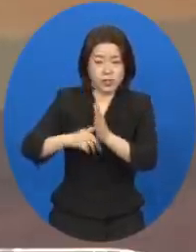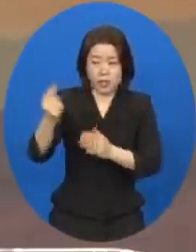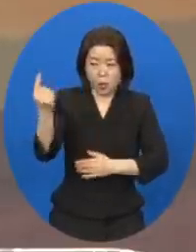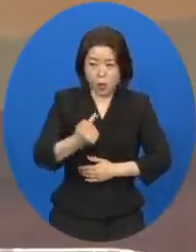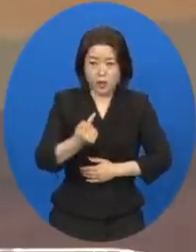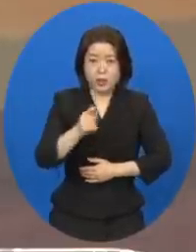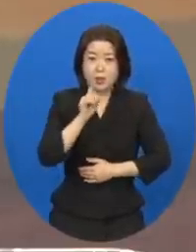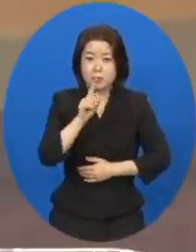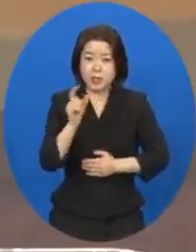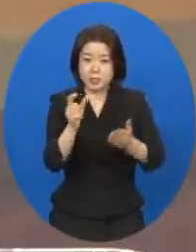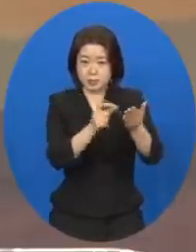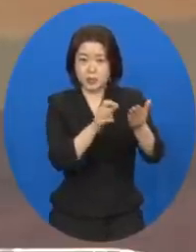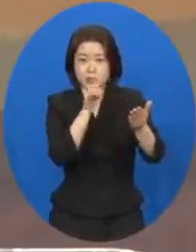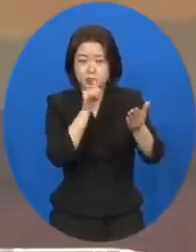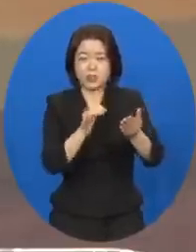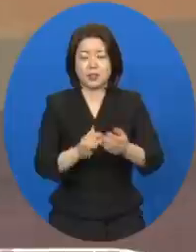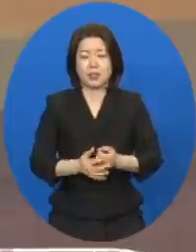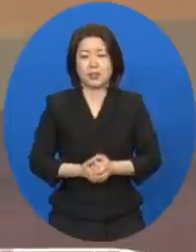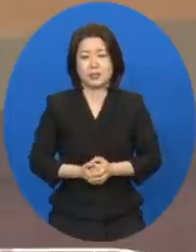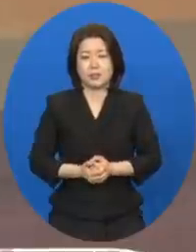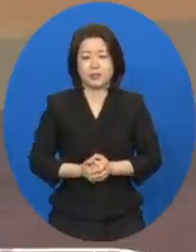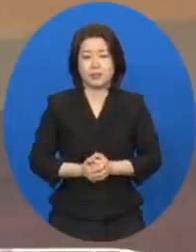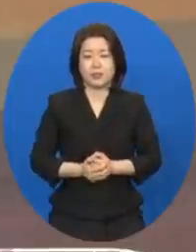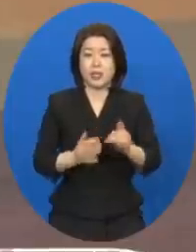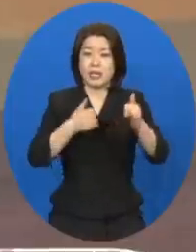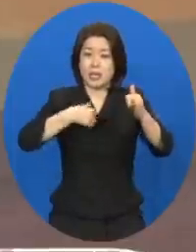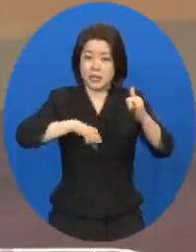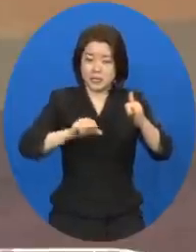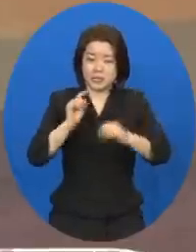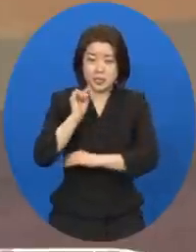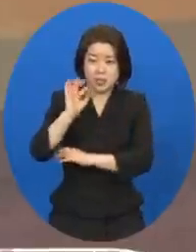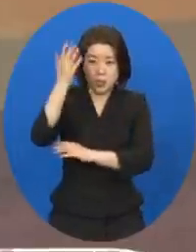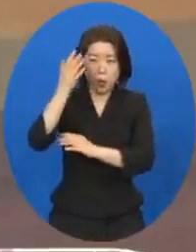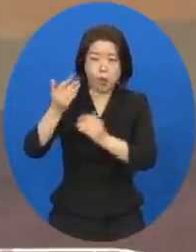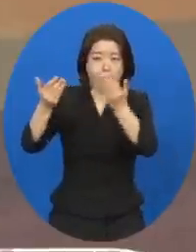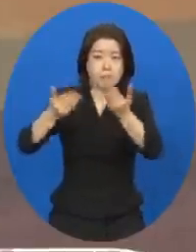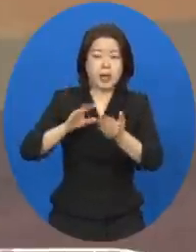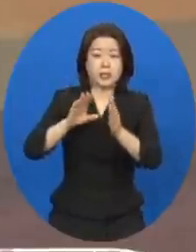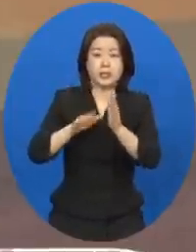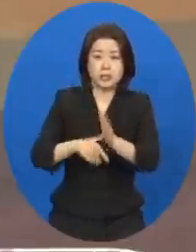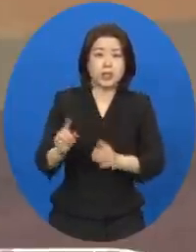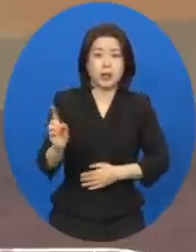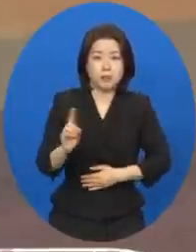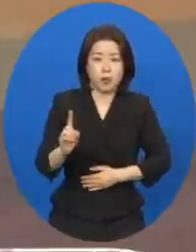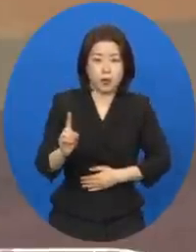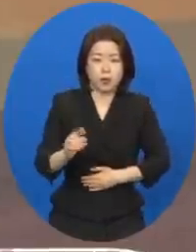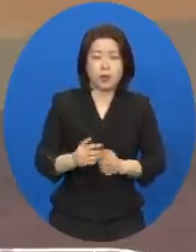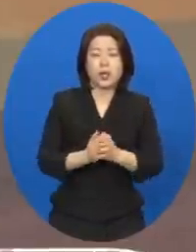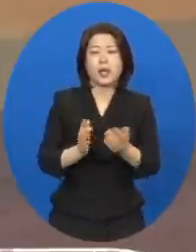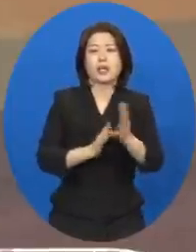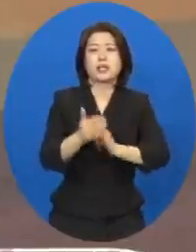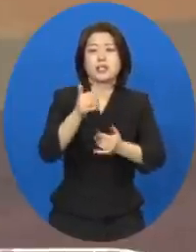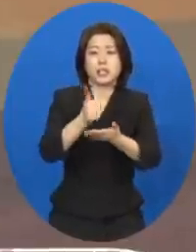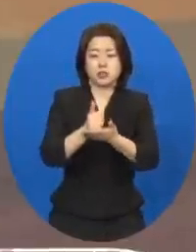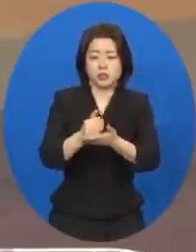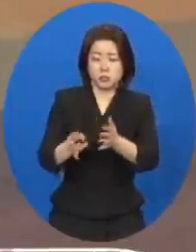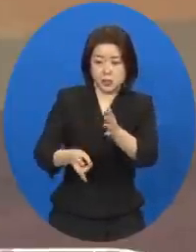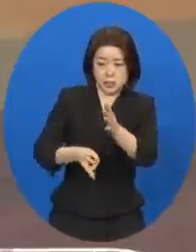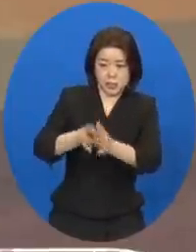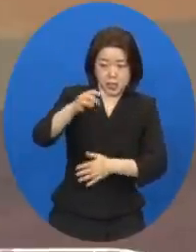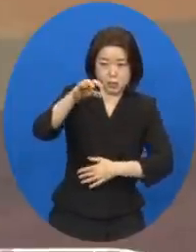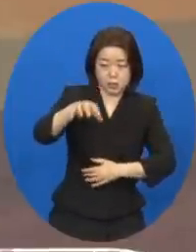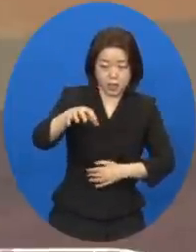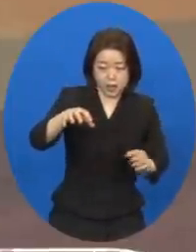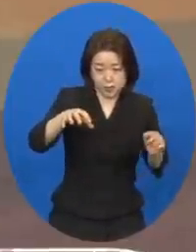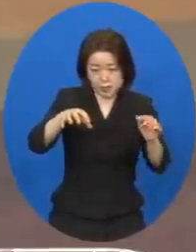말씀을 하시는데 그 인자가 영광을 받을 때가 바로 그 예수님이 예루살렘에 들어가시는